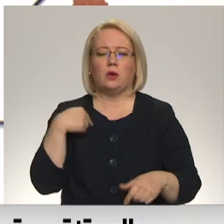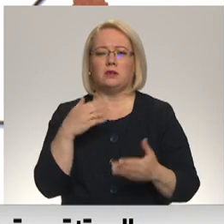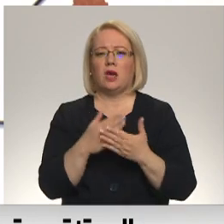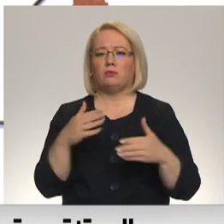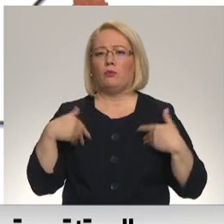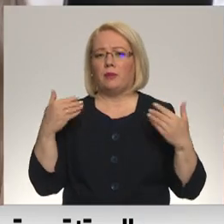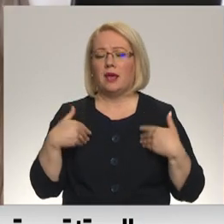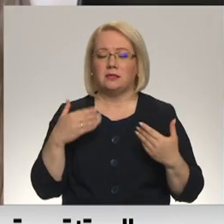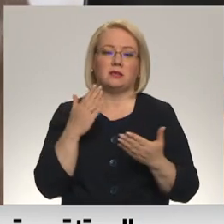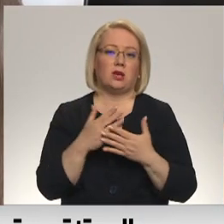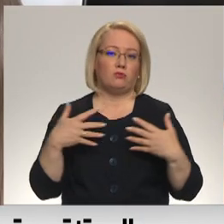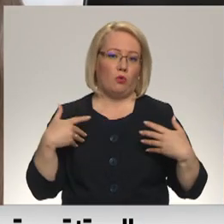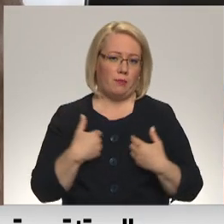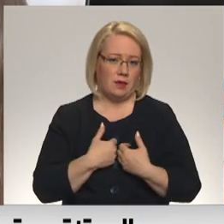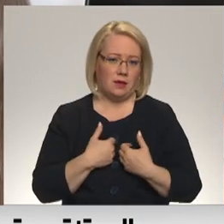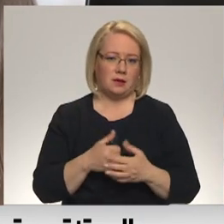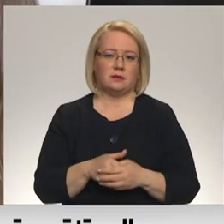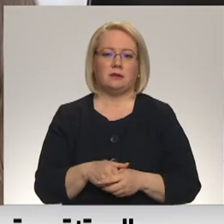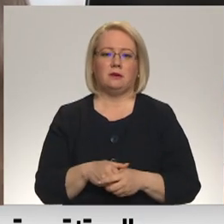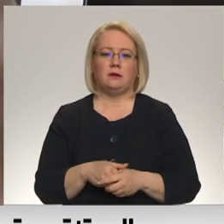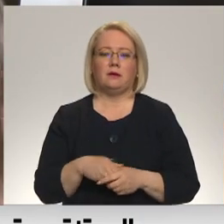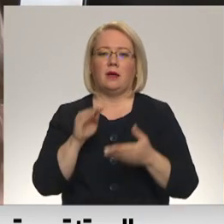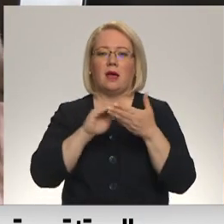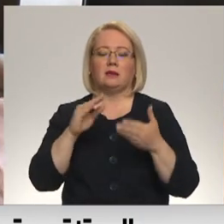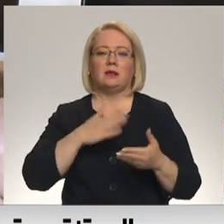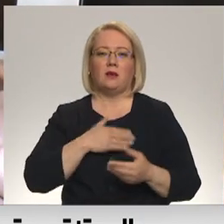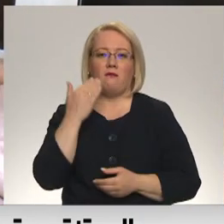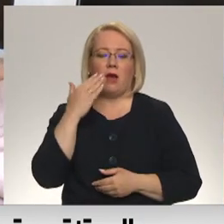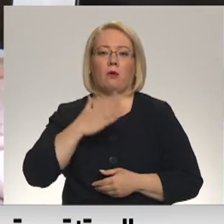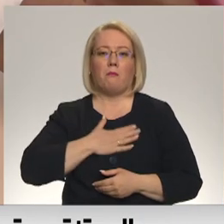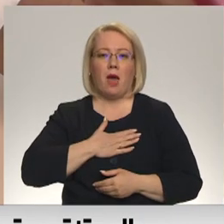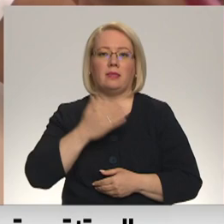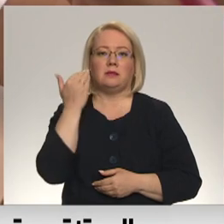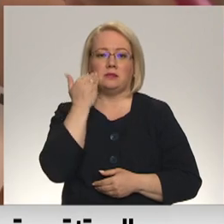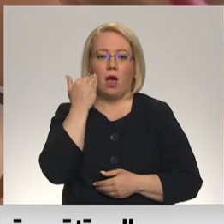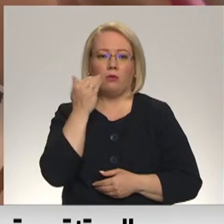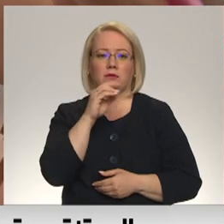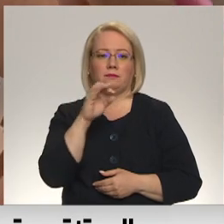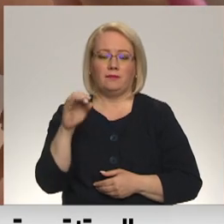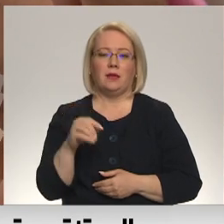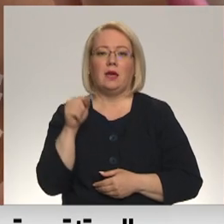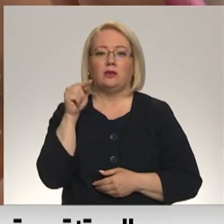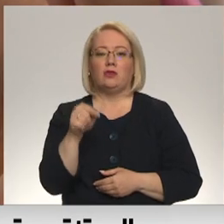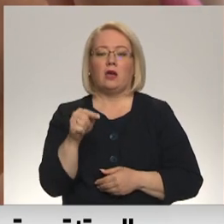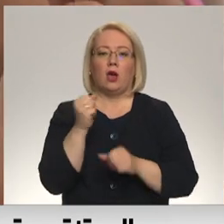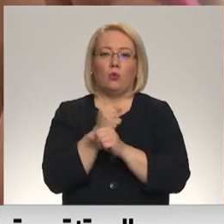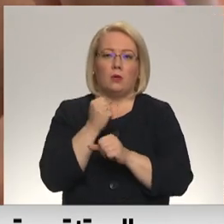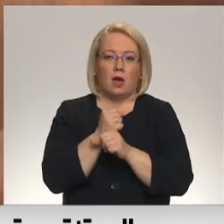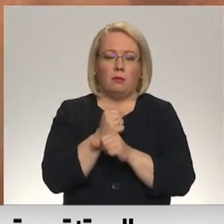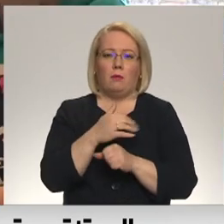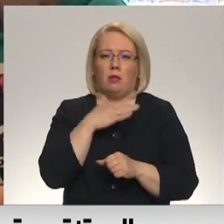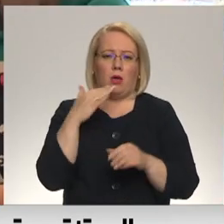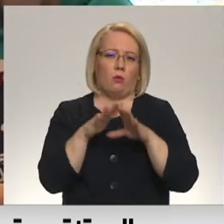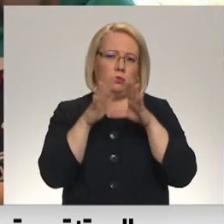esmu bēdīgs. Nāpēc šis es varu ieņemt. Mani sauc, un ir kāpēc savu. Šajā nodarbībā audzēkņi gan nav